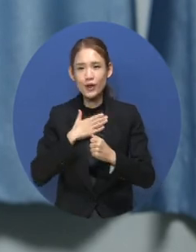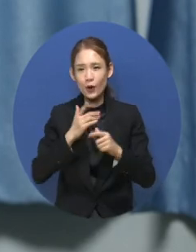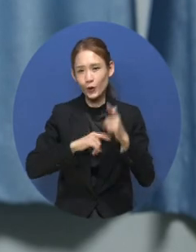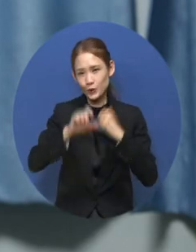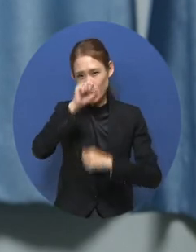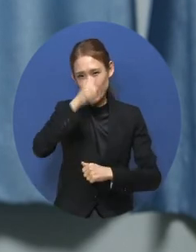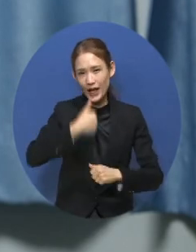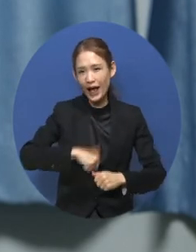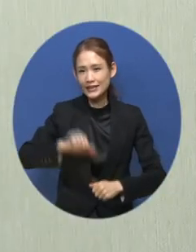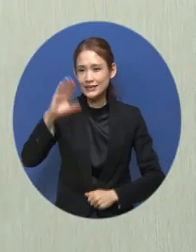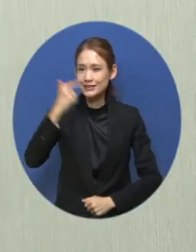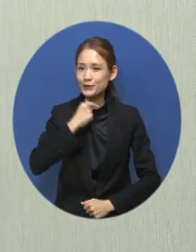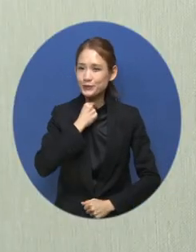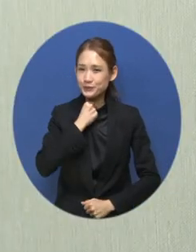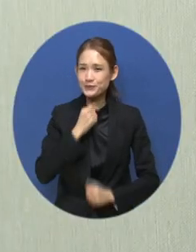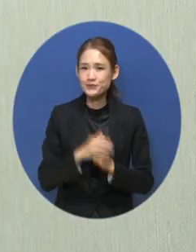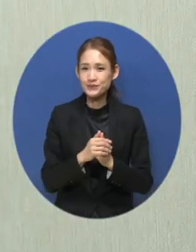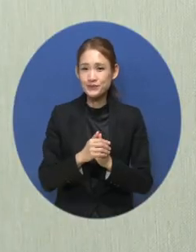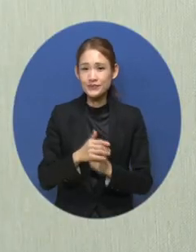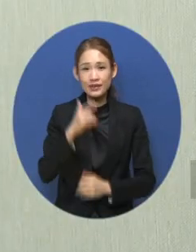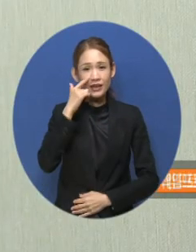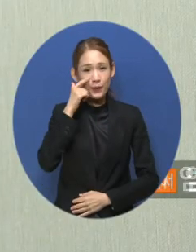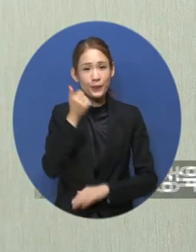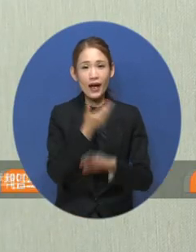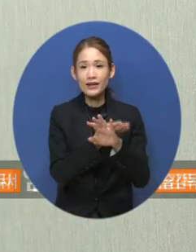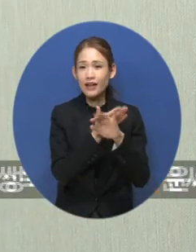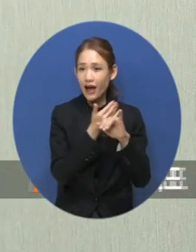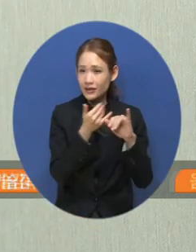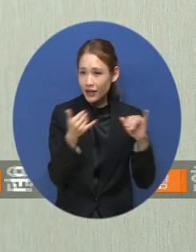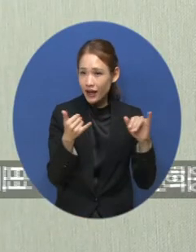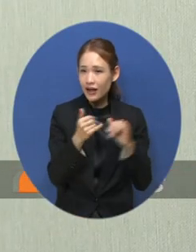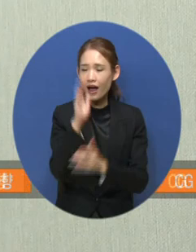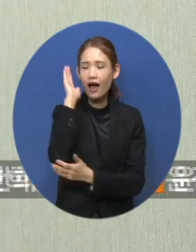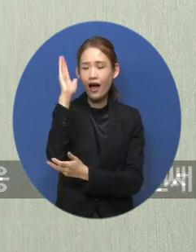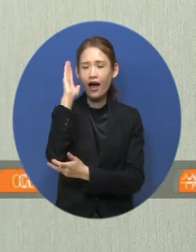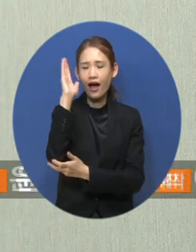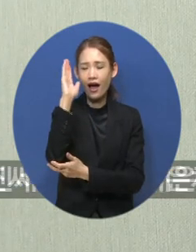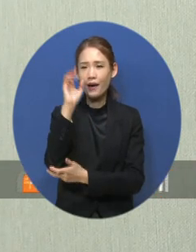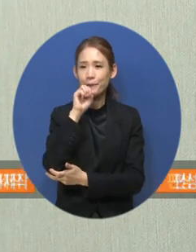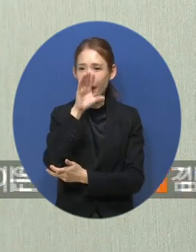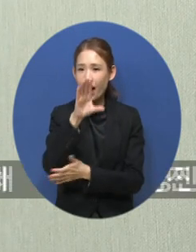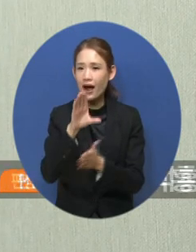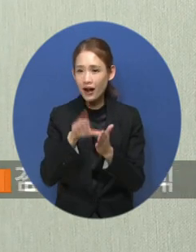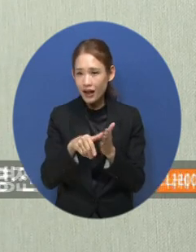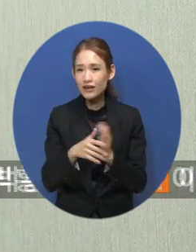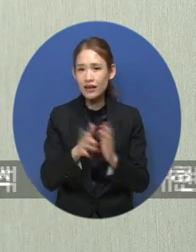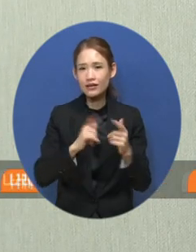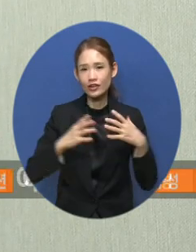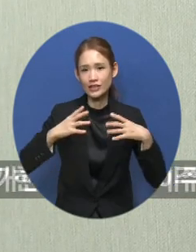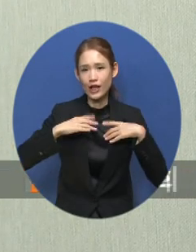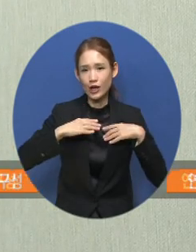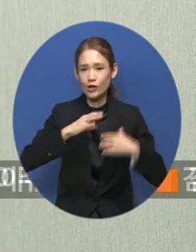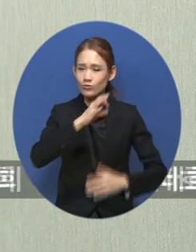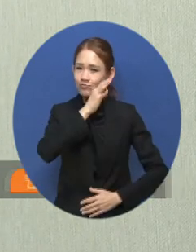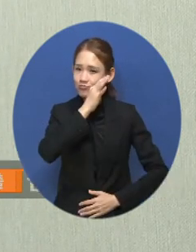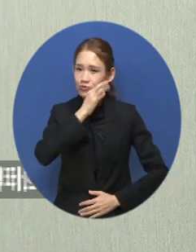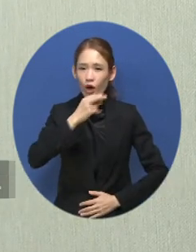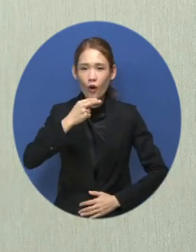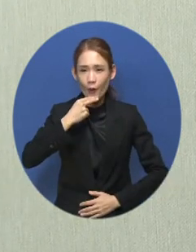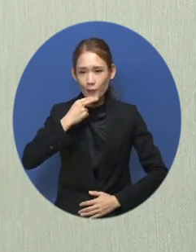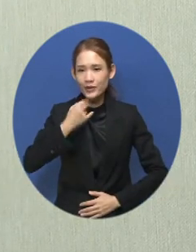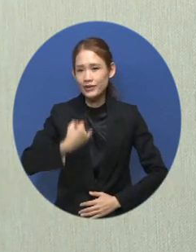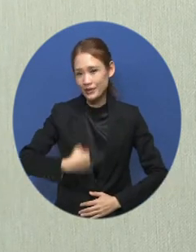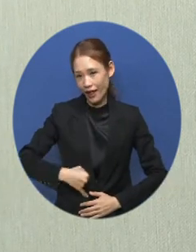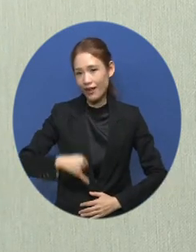되고 싶어요. 아빠가 다른 사람한테 얘기할 때 자랑스럽고 부끄럽지 않은